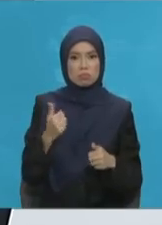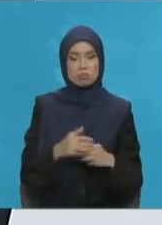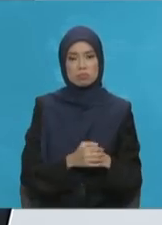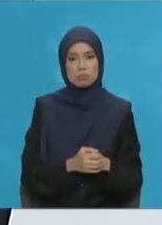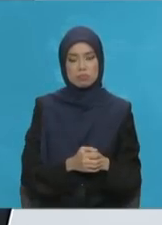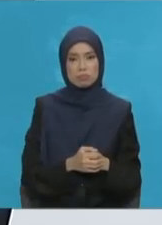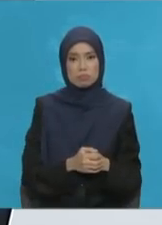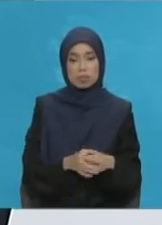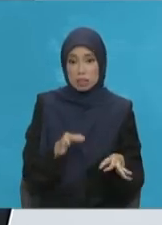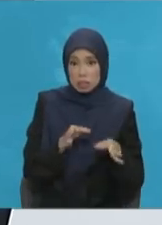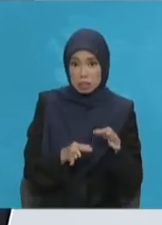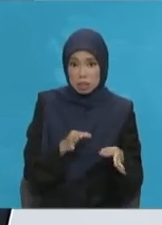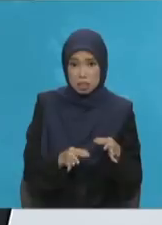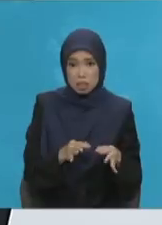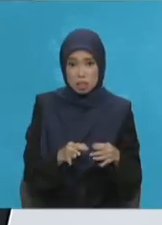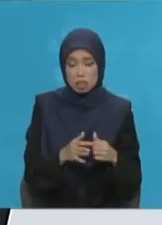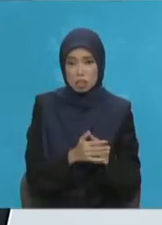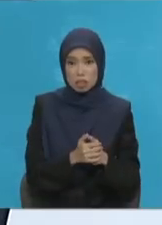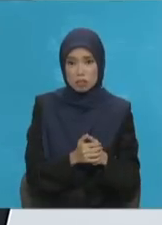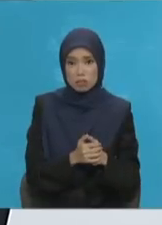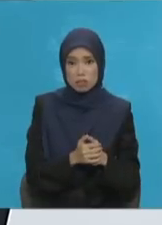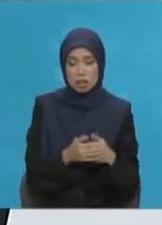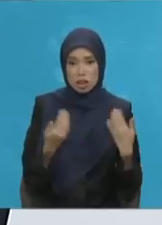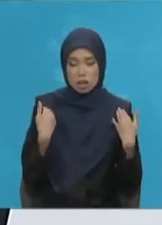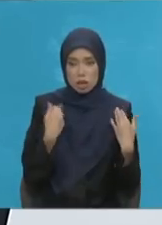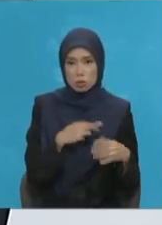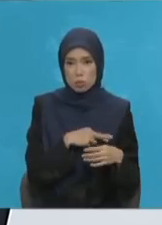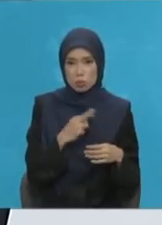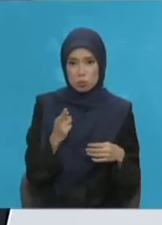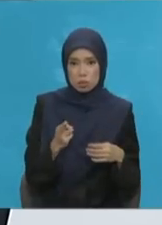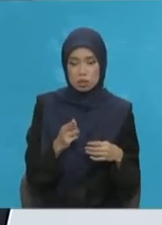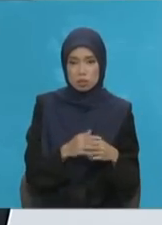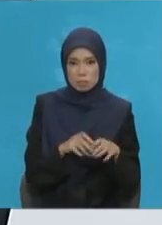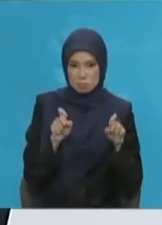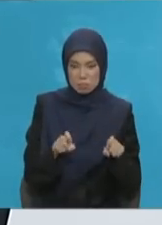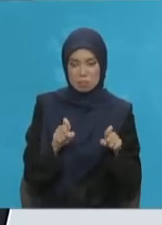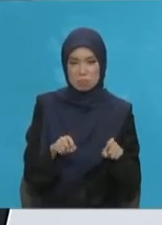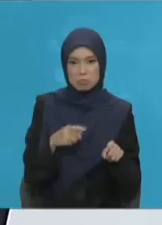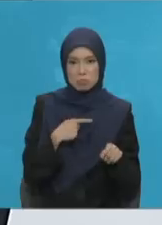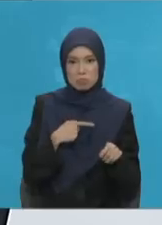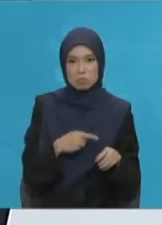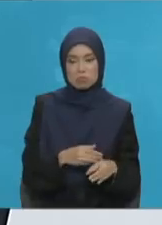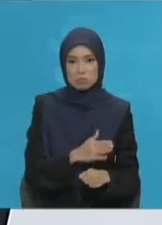maka saya juga mesti di atas